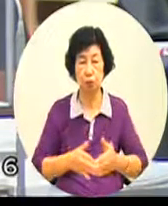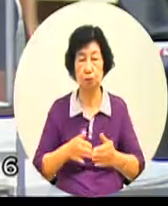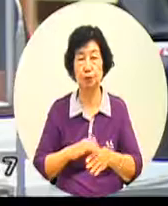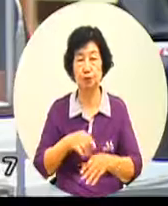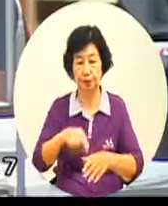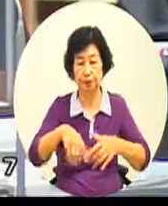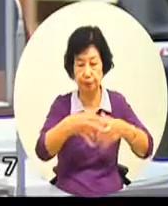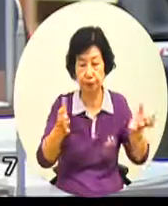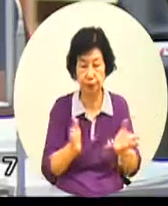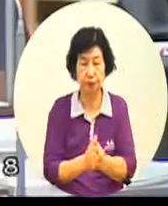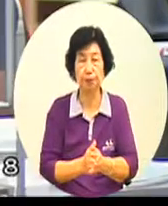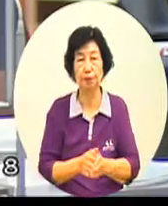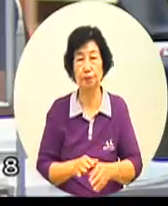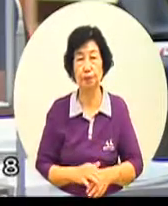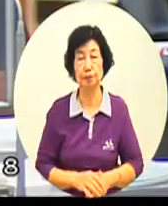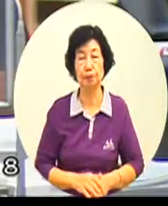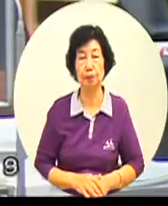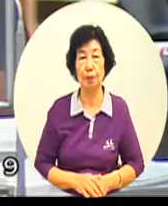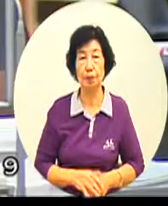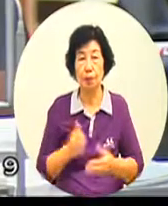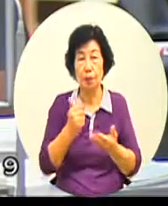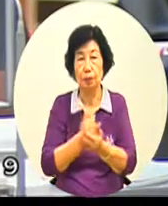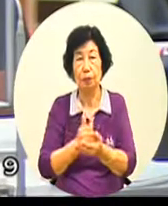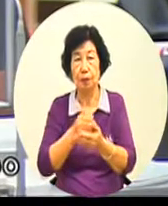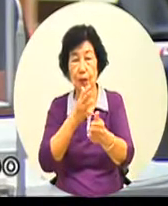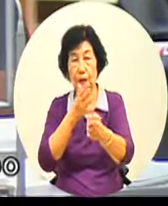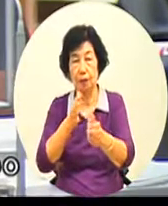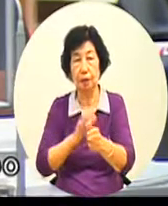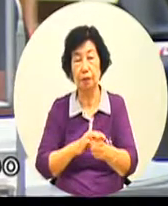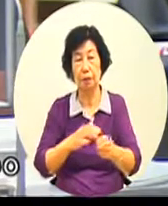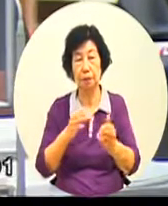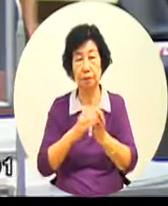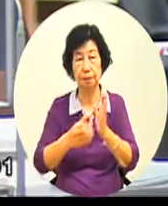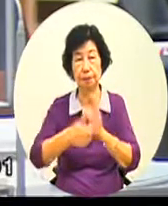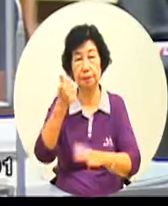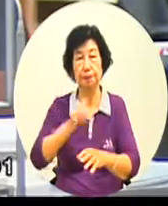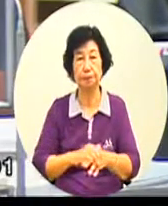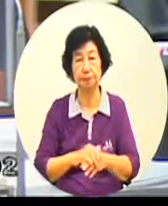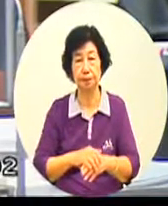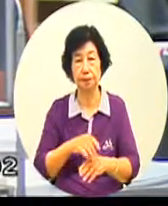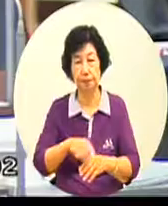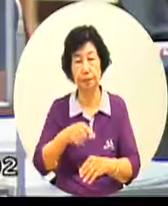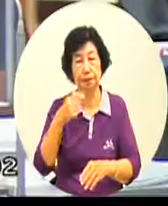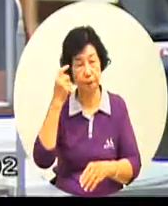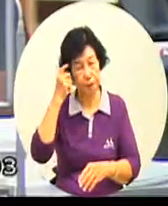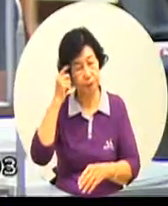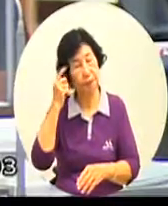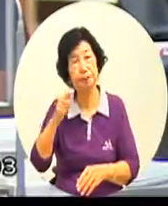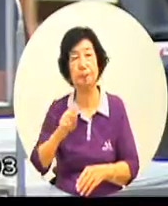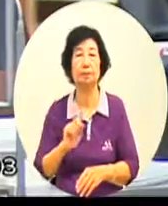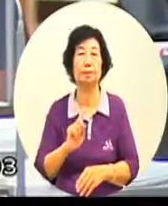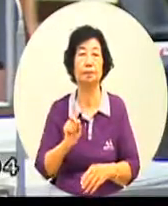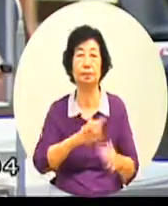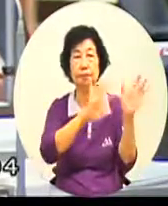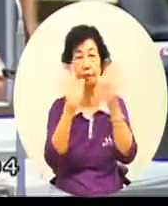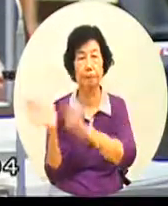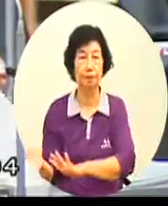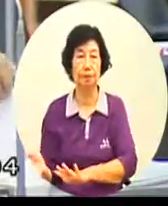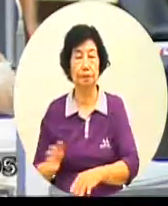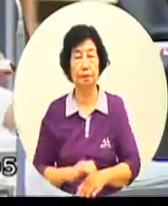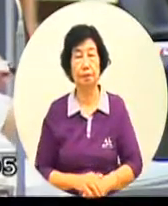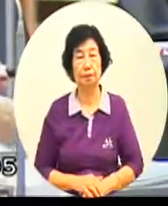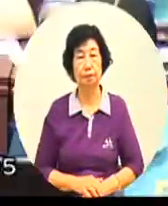呢、我请问局长，你对本席的构想，你的看法如何？请局长回答不好。 来，请